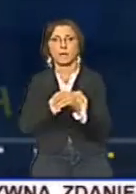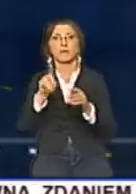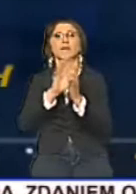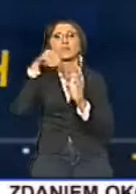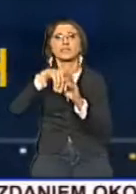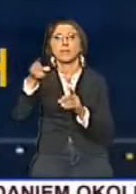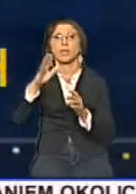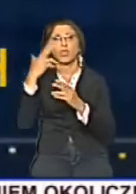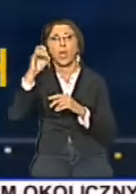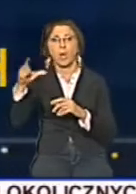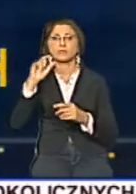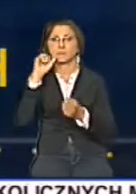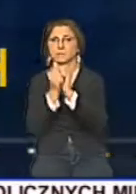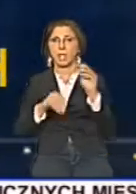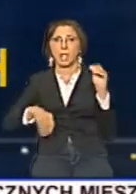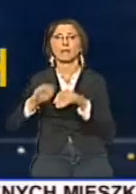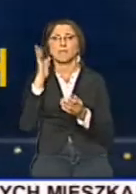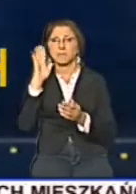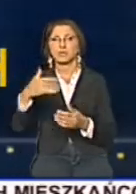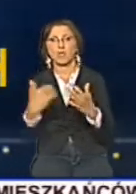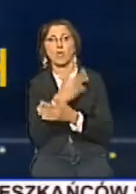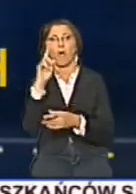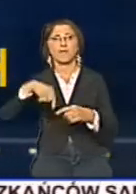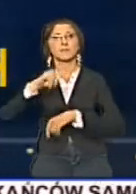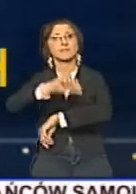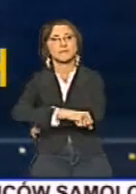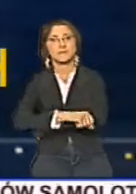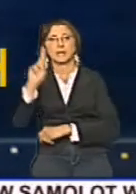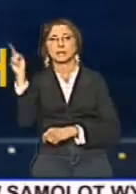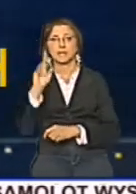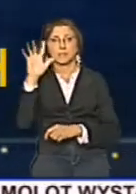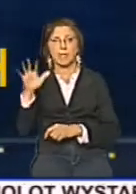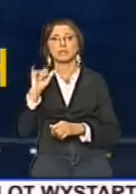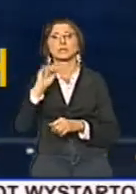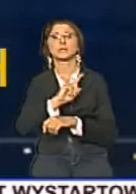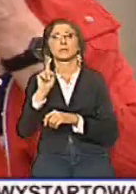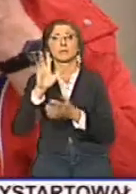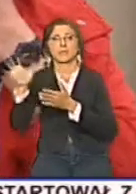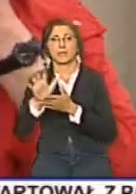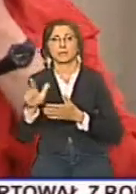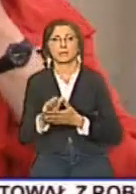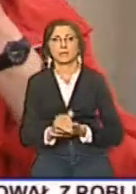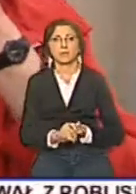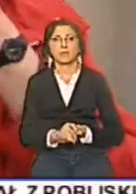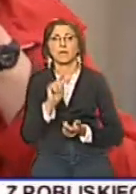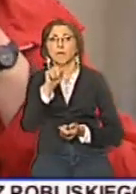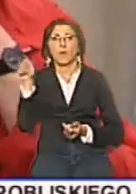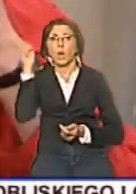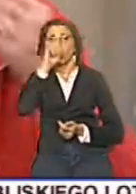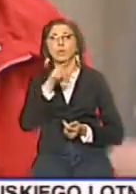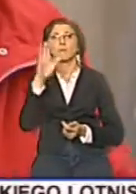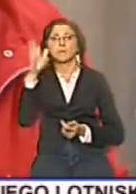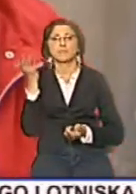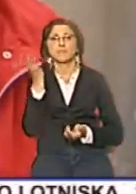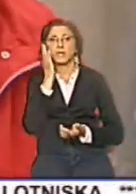w tym większość linii nocnych. Powstaną też kolejne dwie linie zastępcze Z5 i Z15. Tym ludziom, co tu